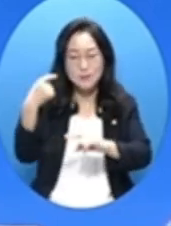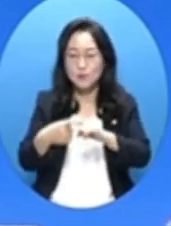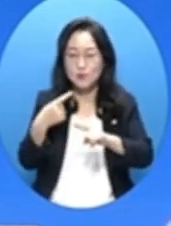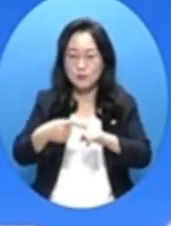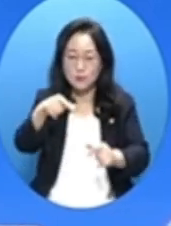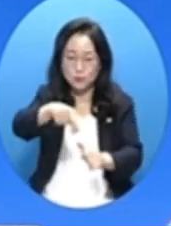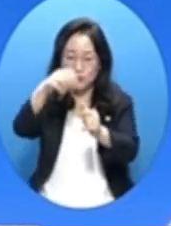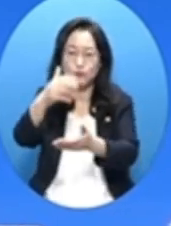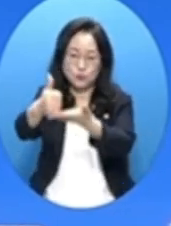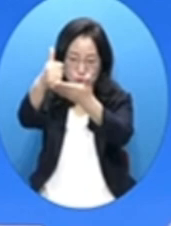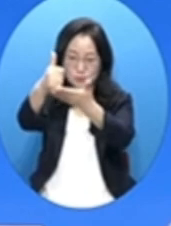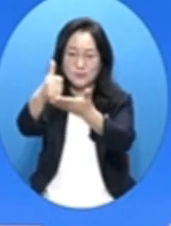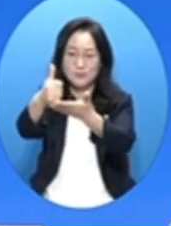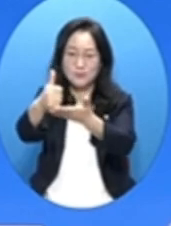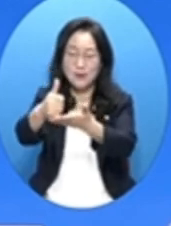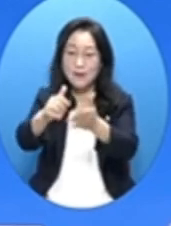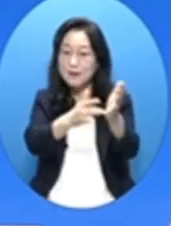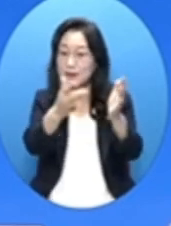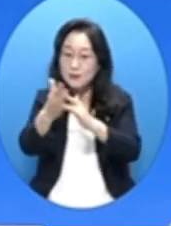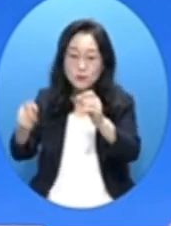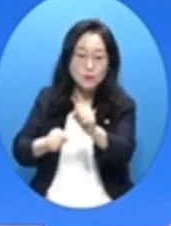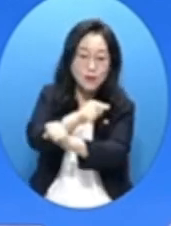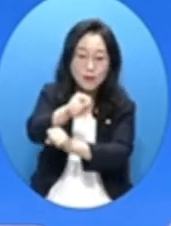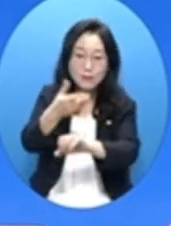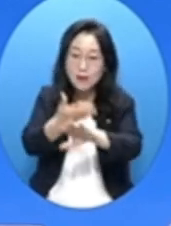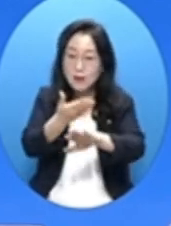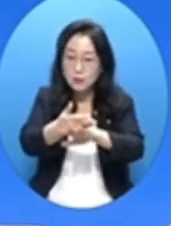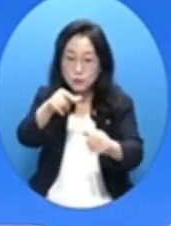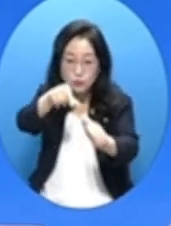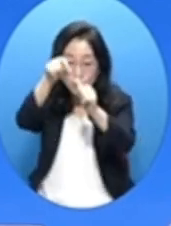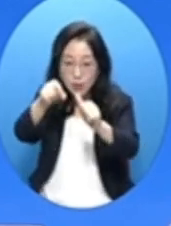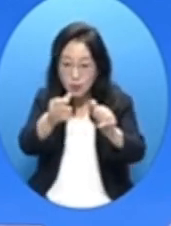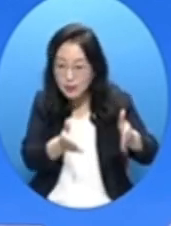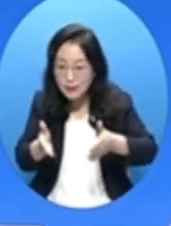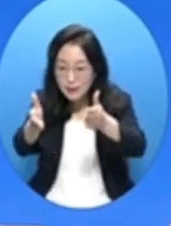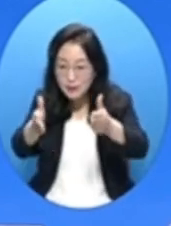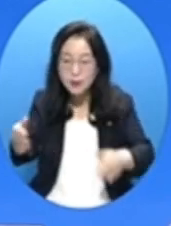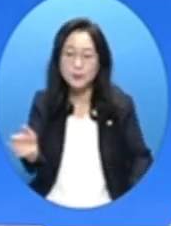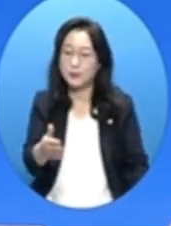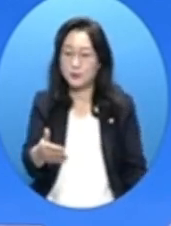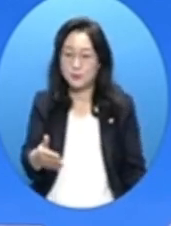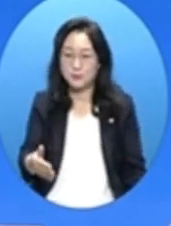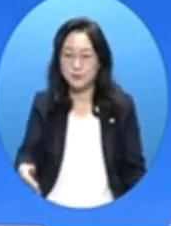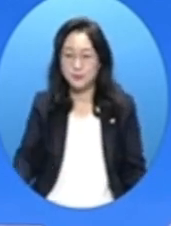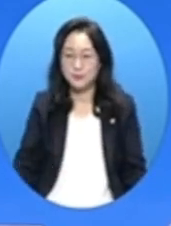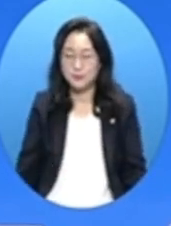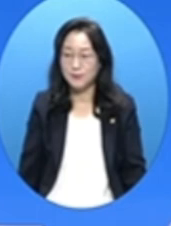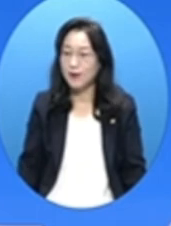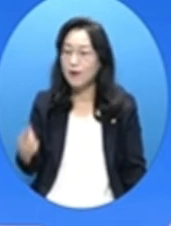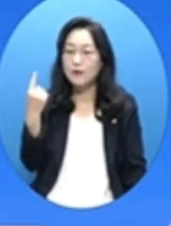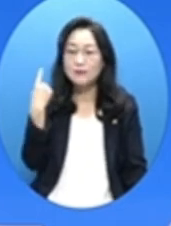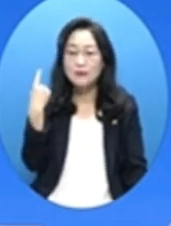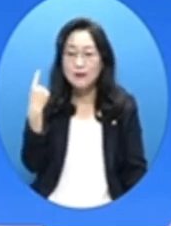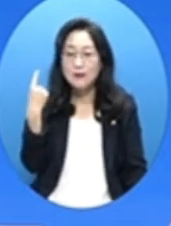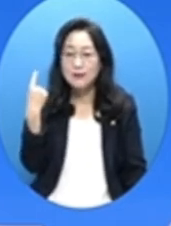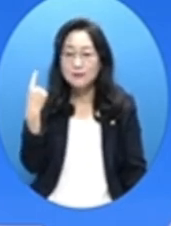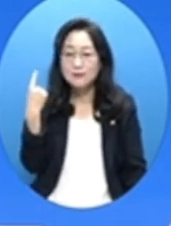되십니다. 예수님 외에 다른 구원의 길이 없습니다. 어저께